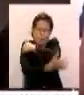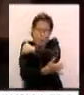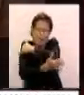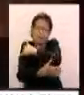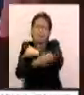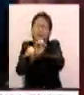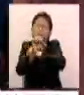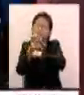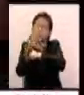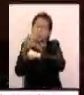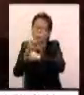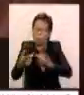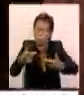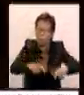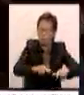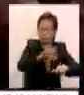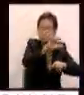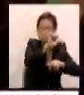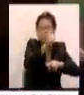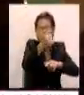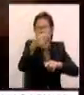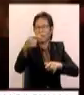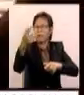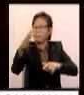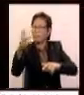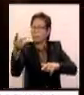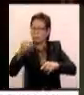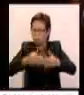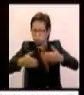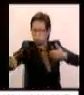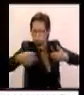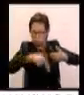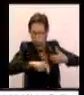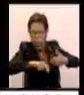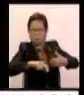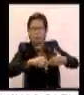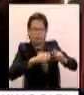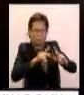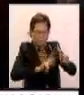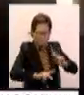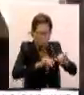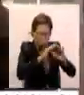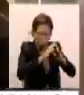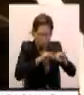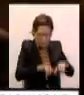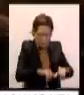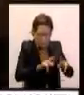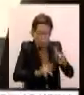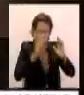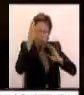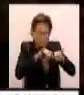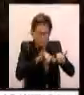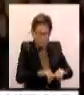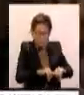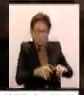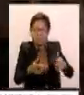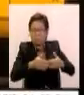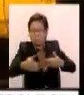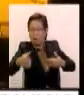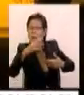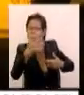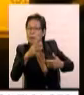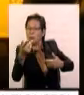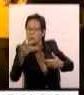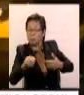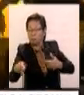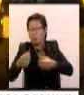kawasan Araba yang jaraknya 10 hingga 15 kilometer dari penempatan penuntut Malaysia. Kawasan lain yang berlaku rusuhan